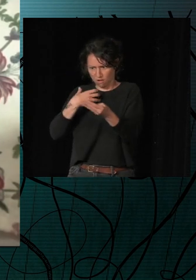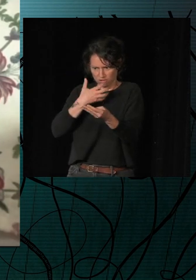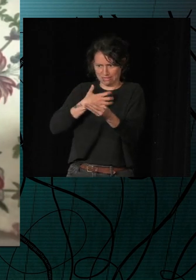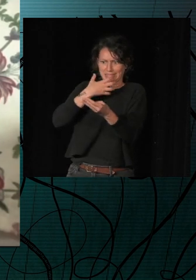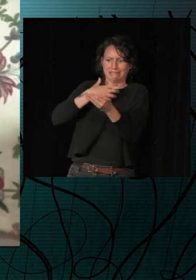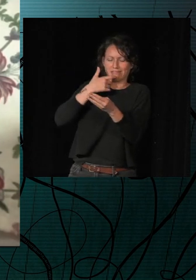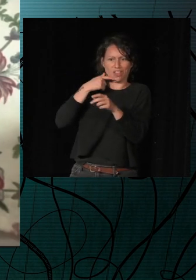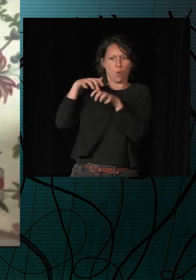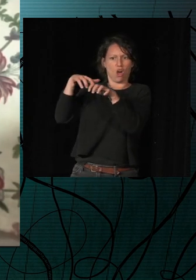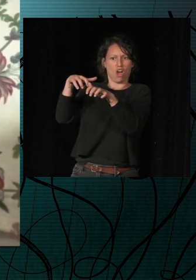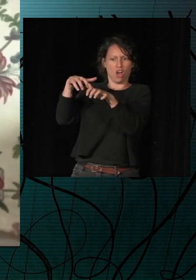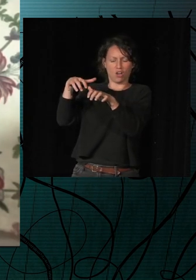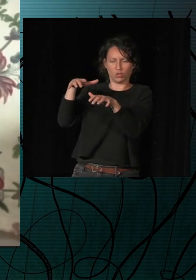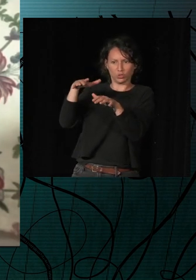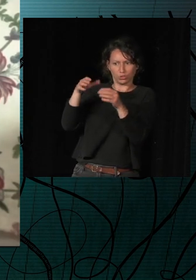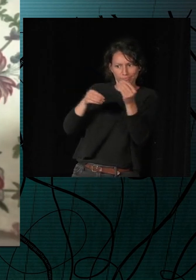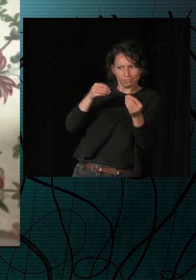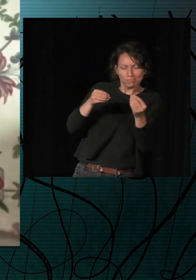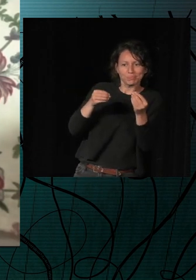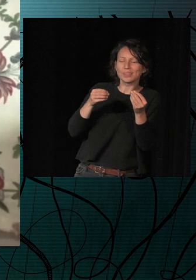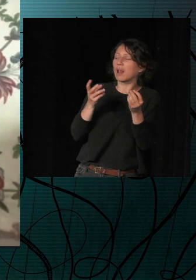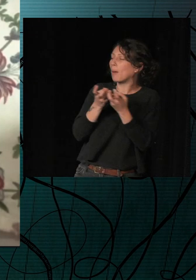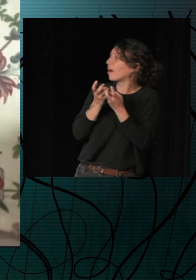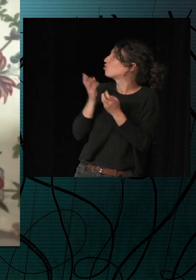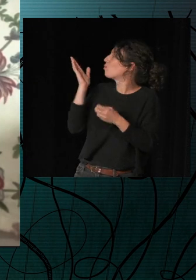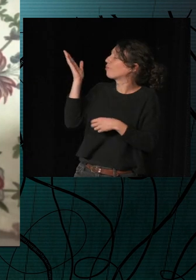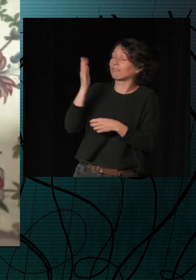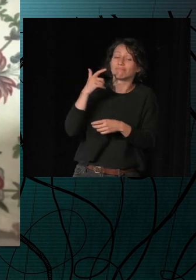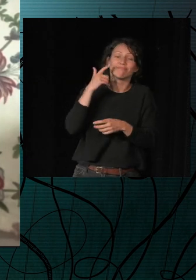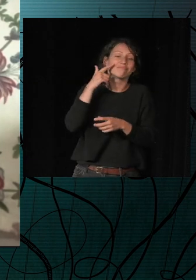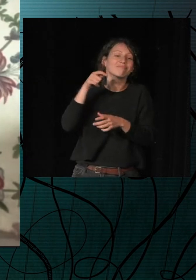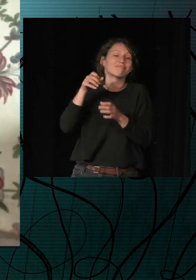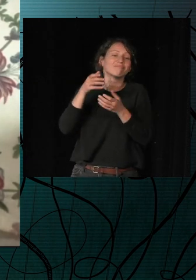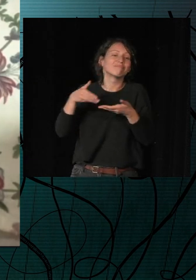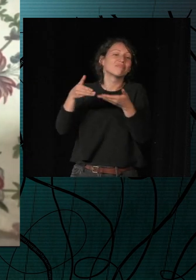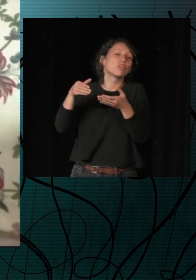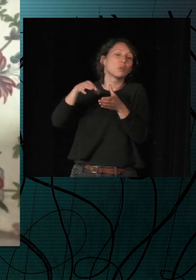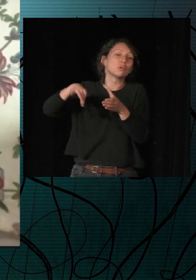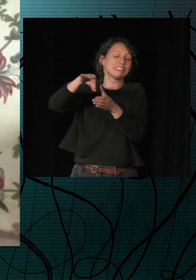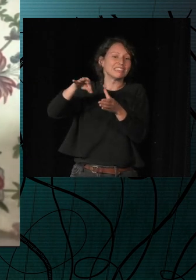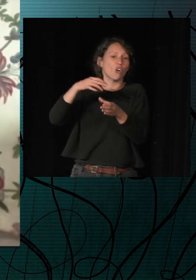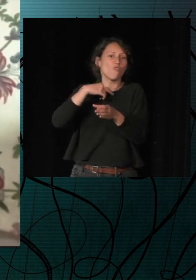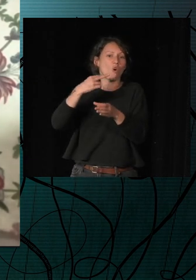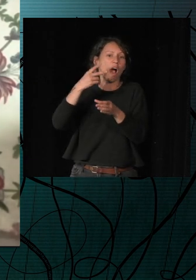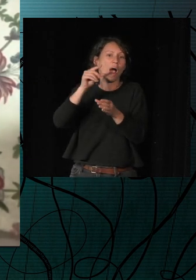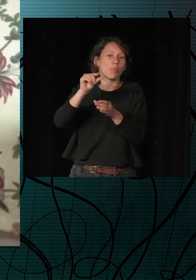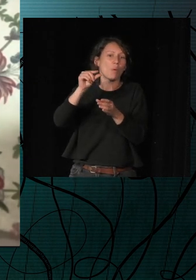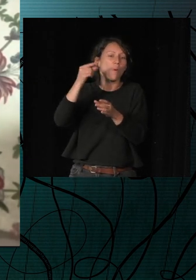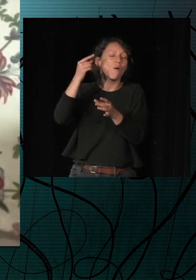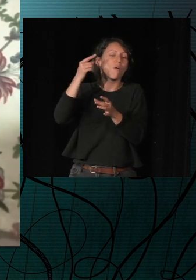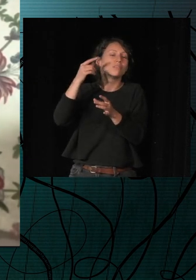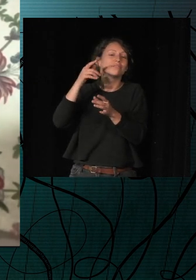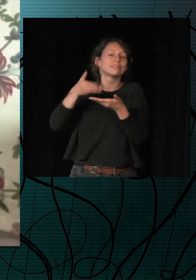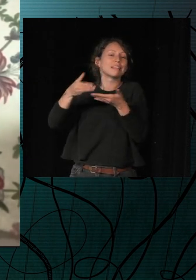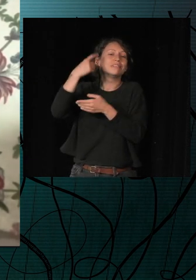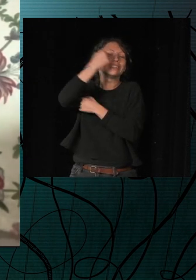l'acting était hyper exagéré là dans les voix en plus de de c'est ça qui m'a frappé mais c'est une formation professionnelle dans dans visage on sait plus où